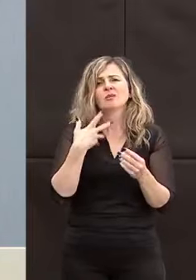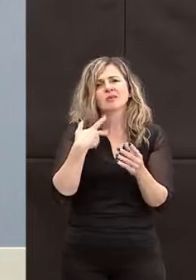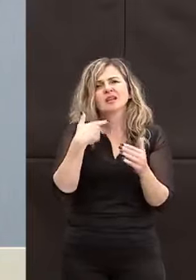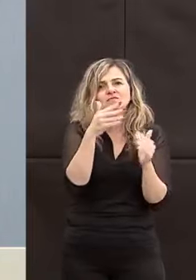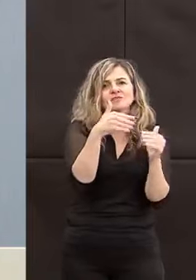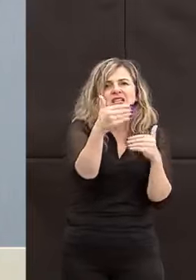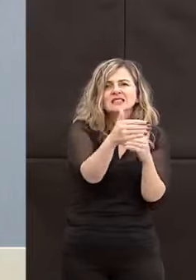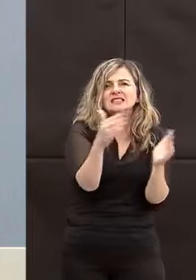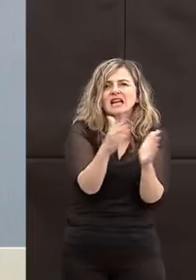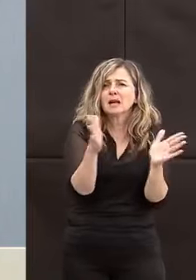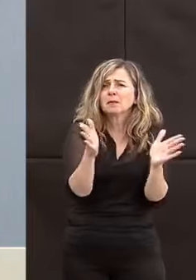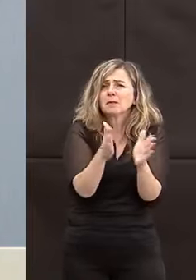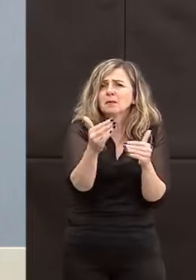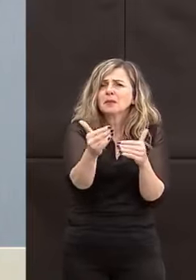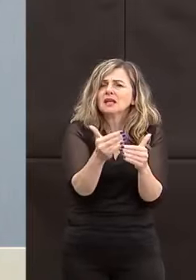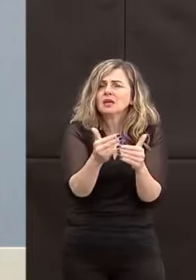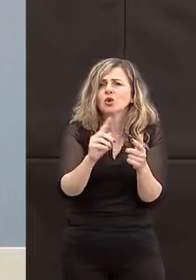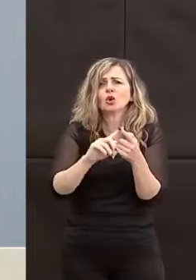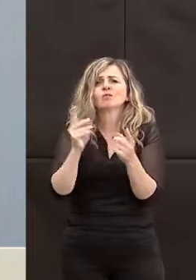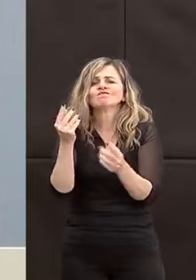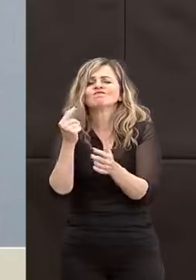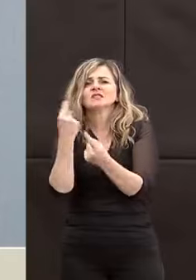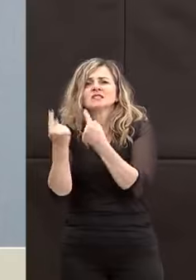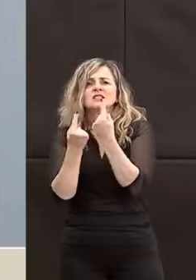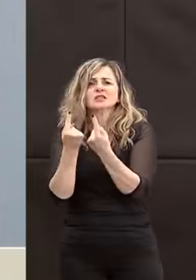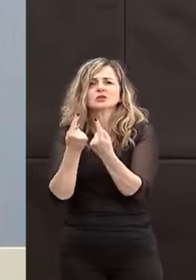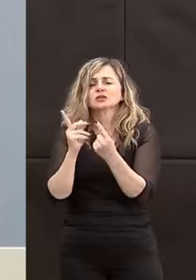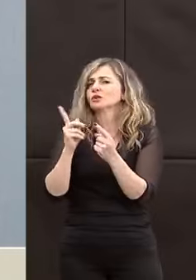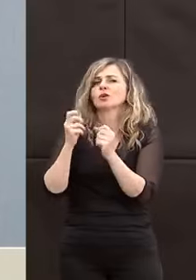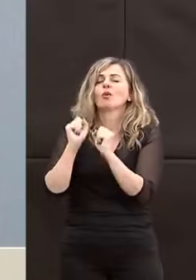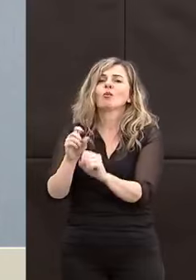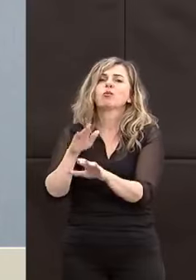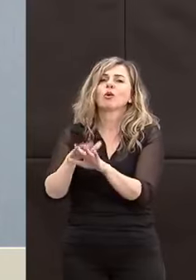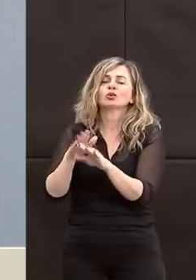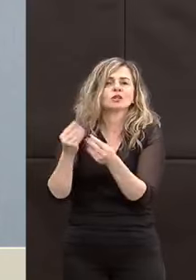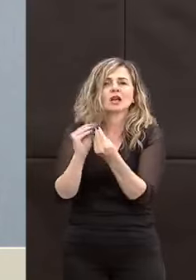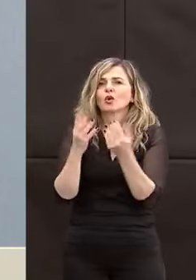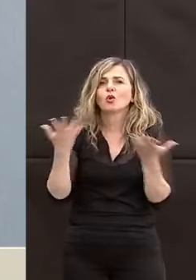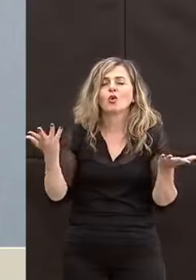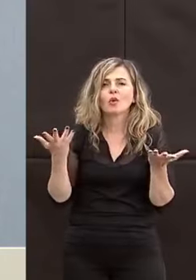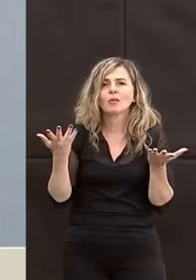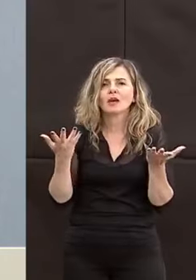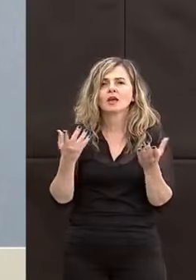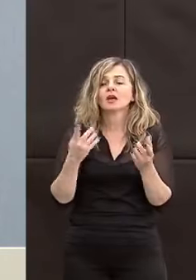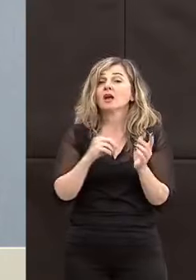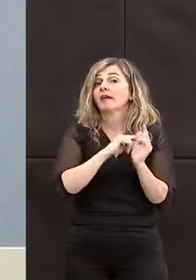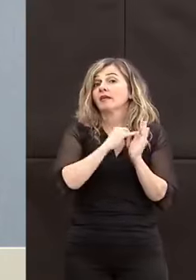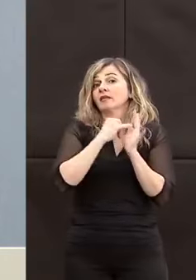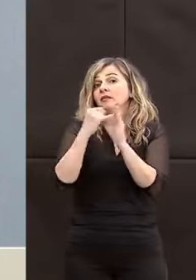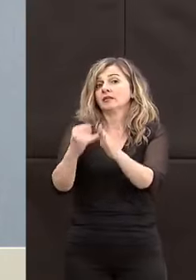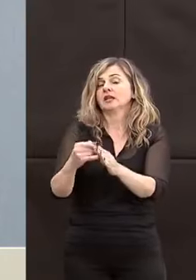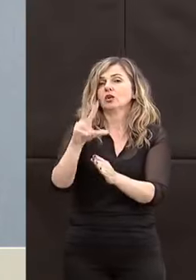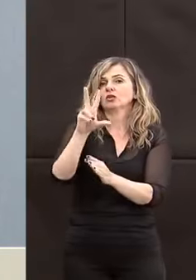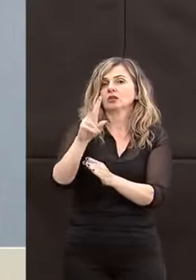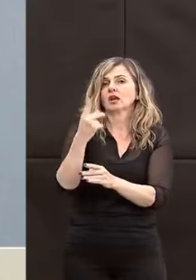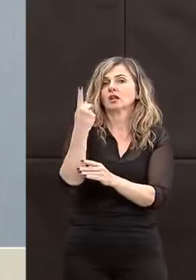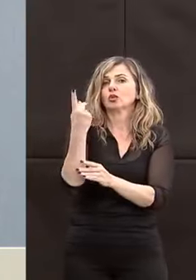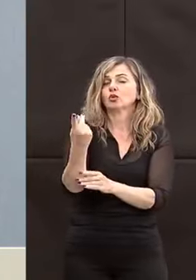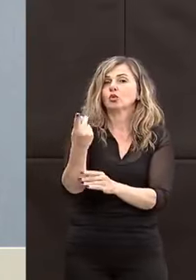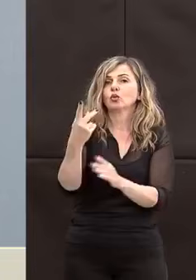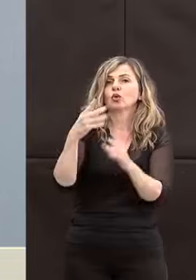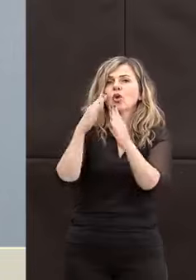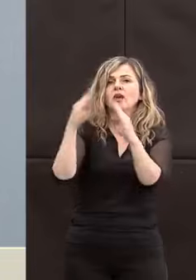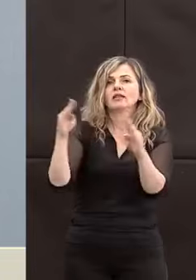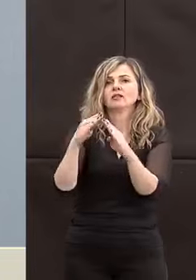piccole o magari in situazioni che non si potranno utilizzare ecco che allora fino al 31 dicembre 2021